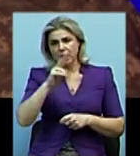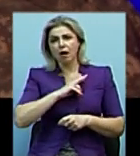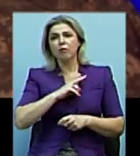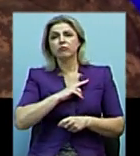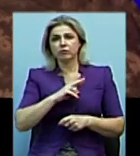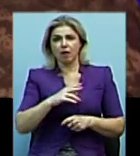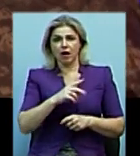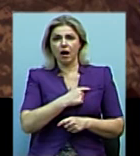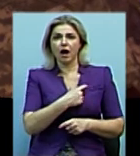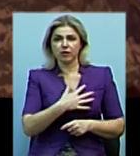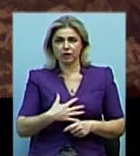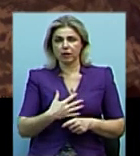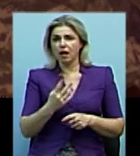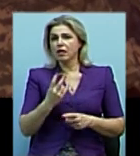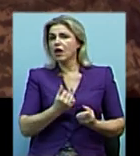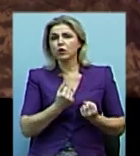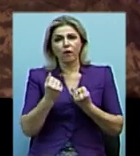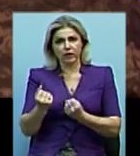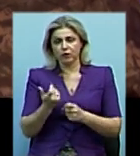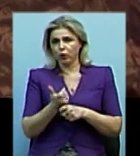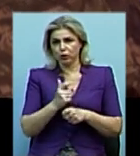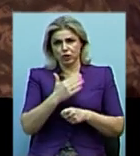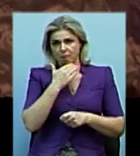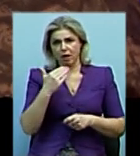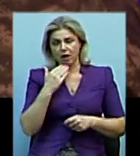довезли назад. Дуже багато. Важко було.